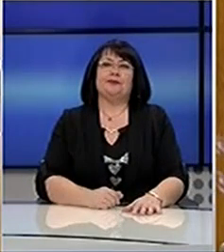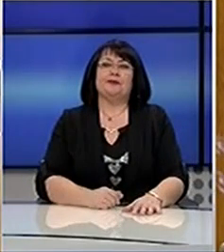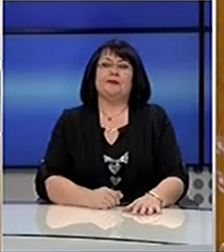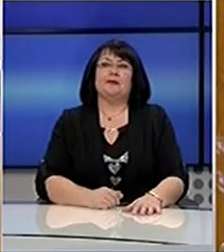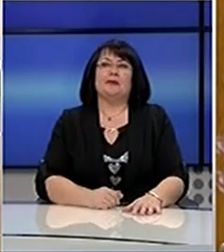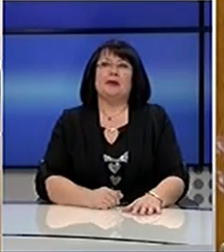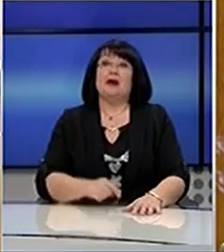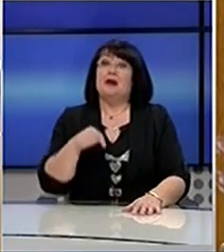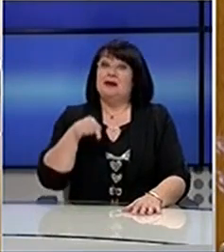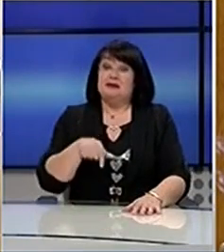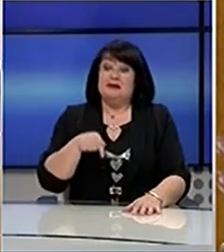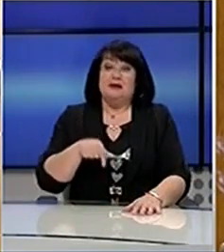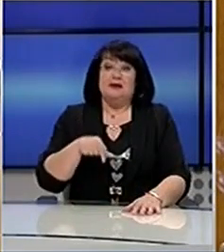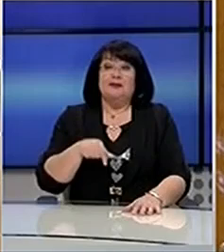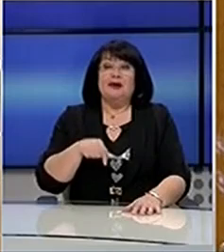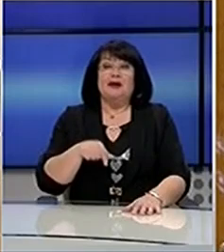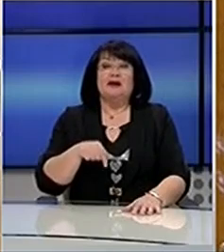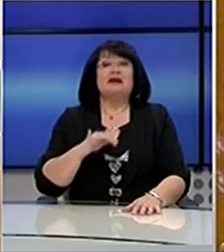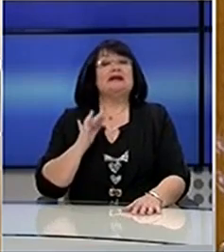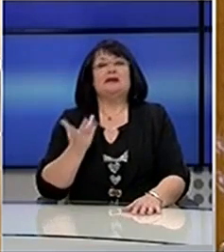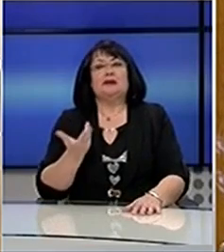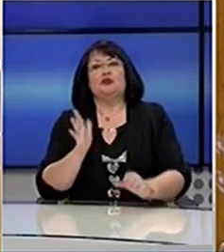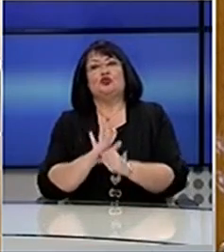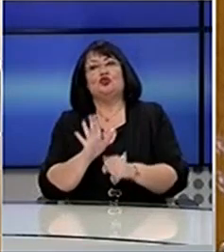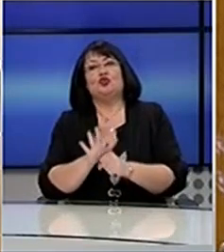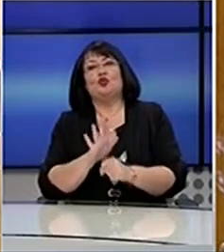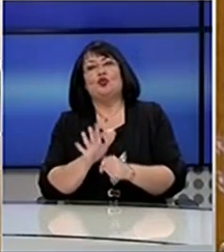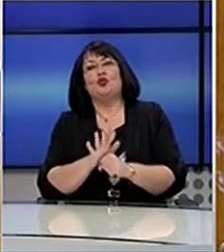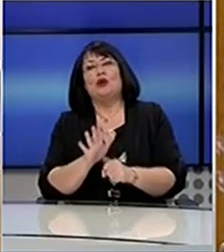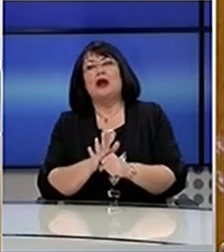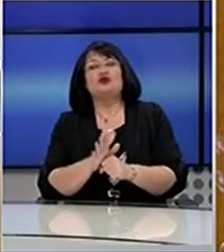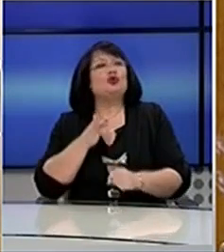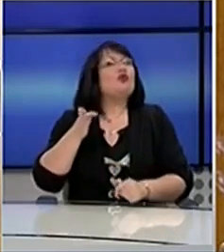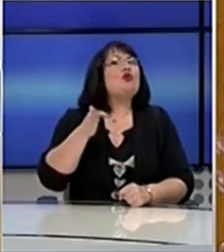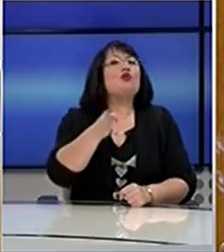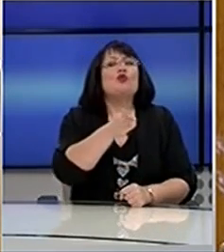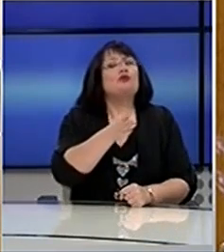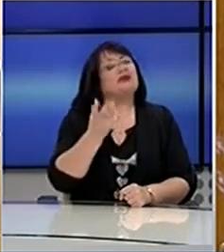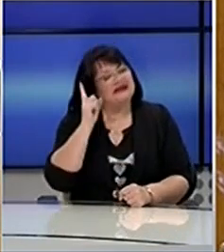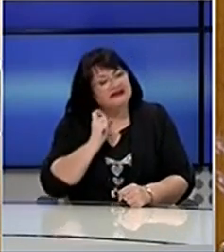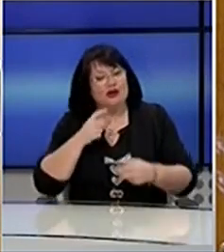με αυτό, είναι ότι δεν βαδίζουμε τουλάχιστον χωρίς κατεύθυνση.